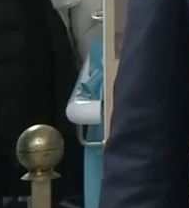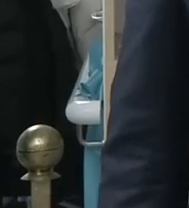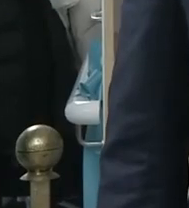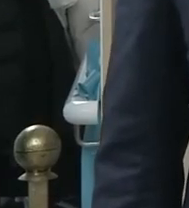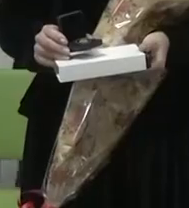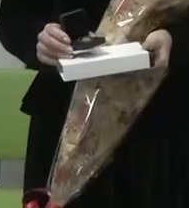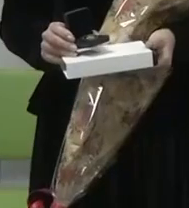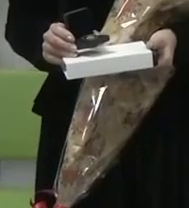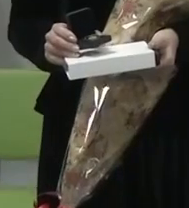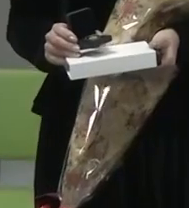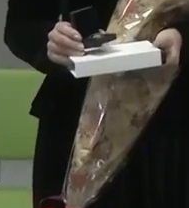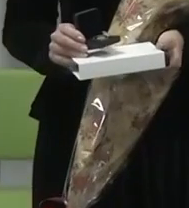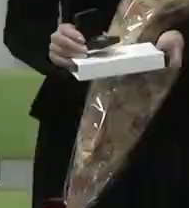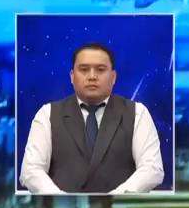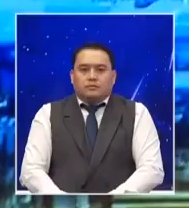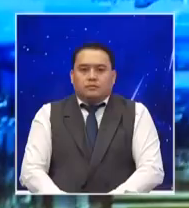Антылов, Жетісу телеарнасы.